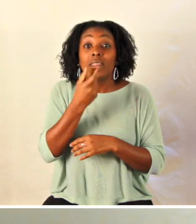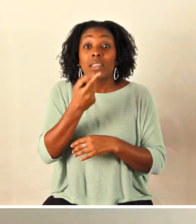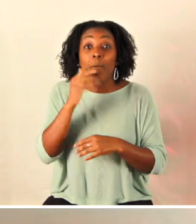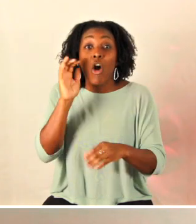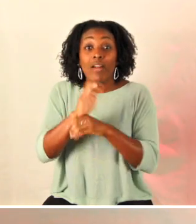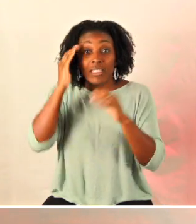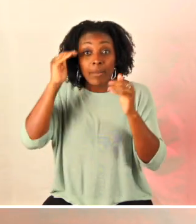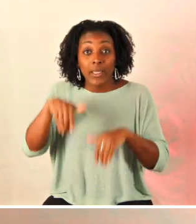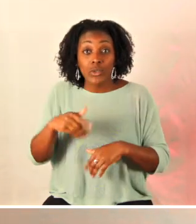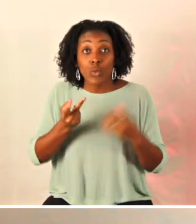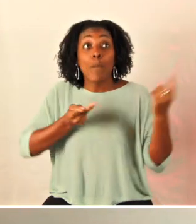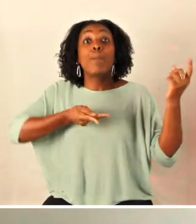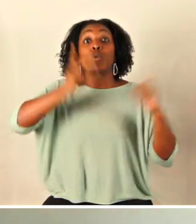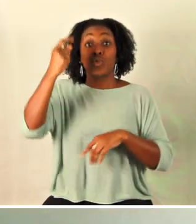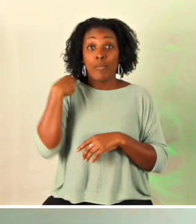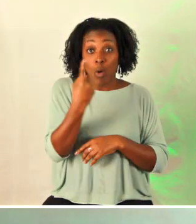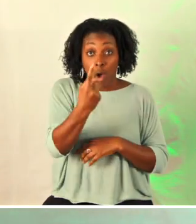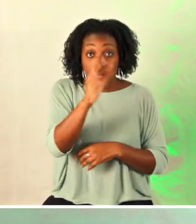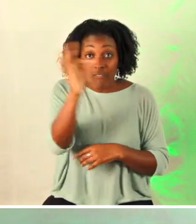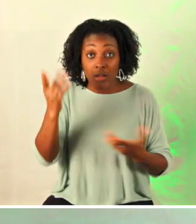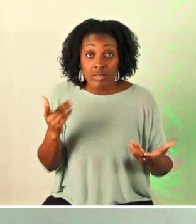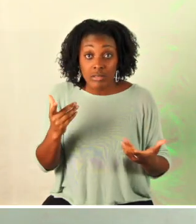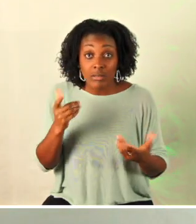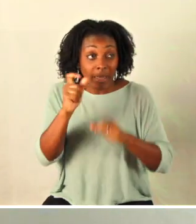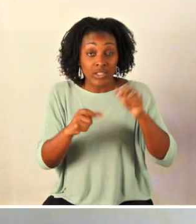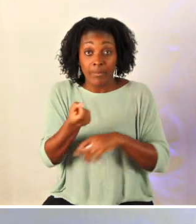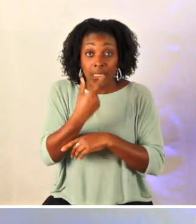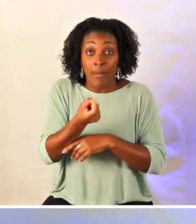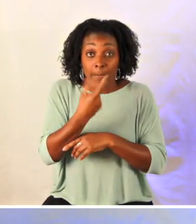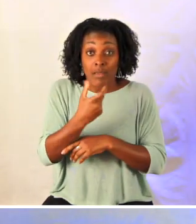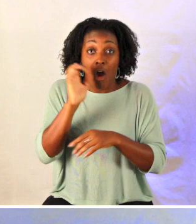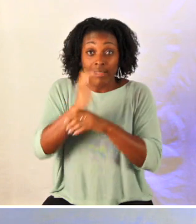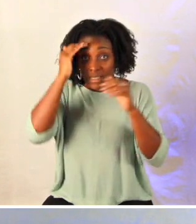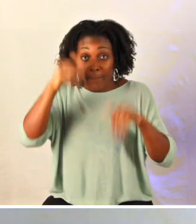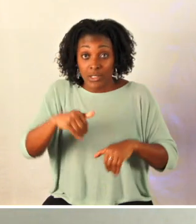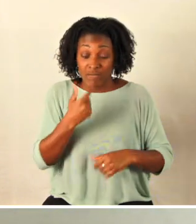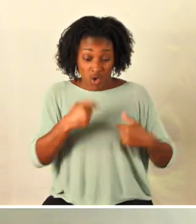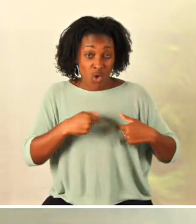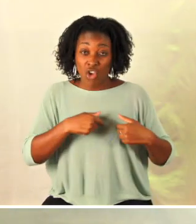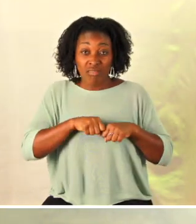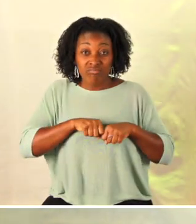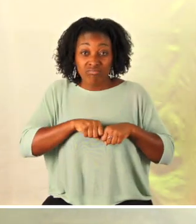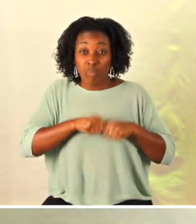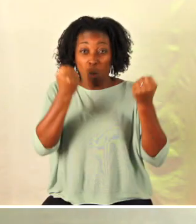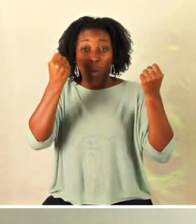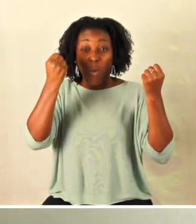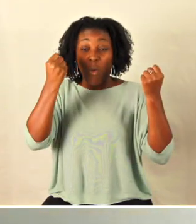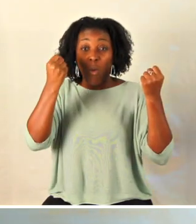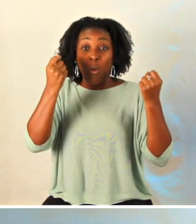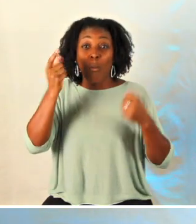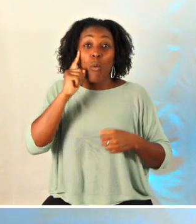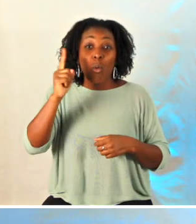monde. Ça prouve que le cœur de l'homme, est détruit intérieurement parce qu'il est coupé de